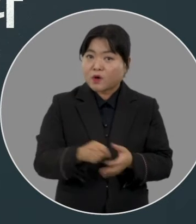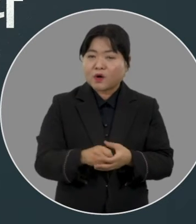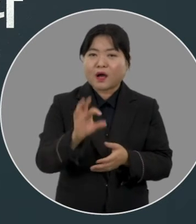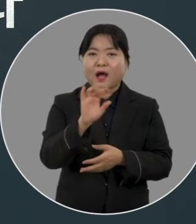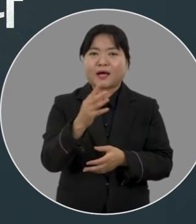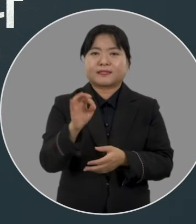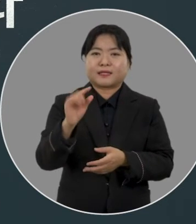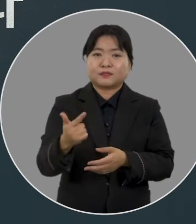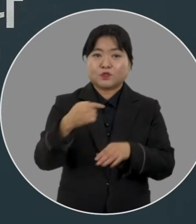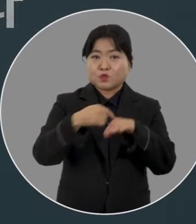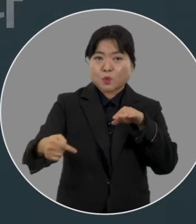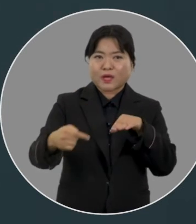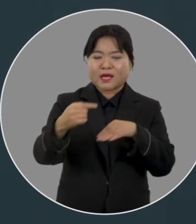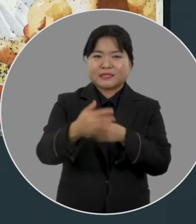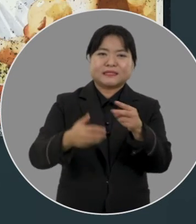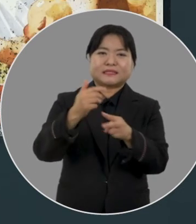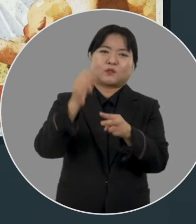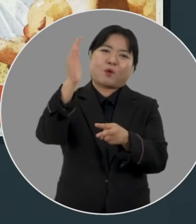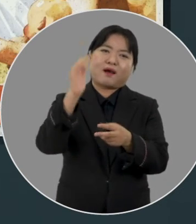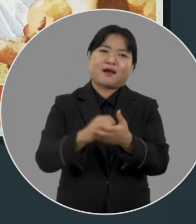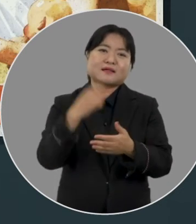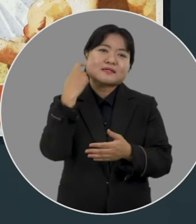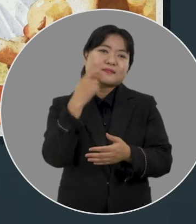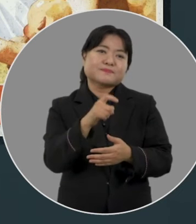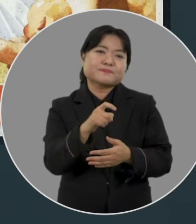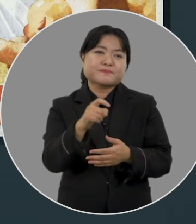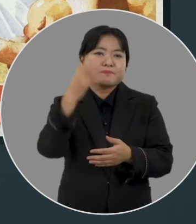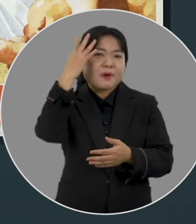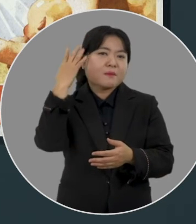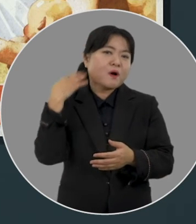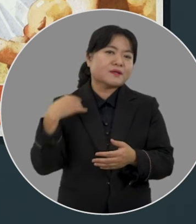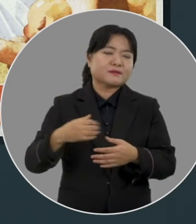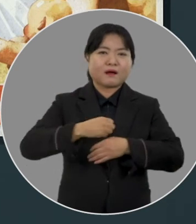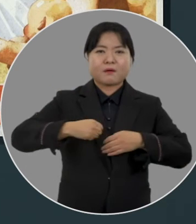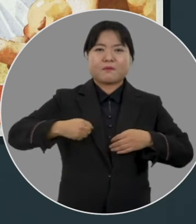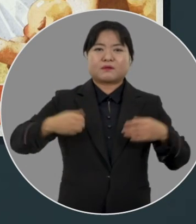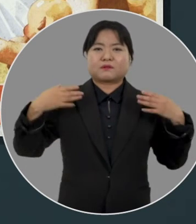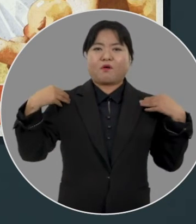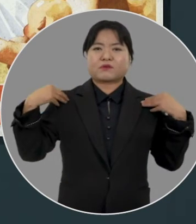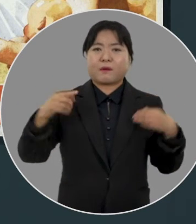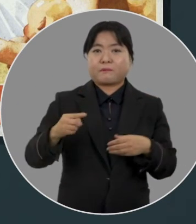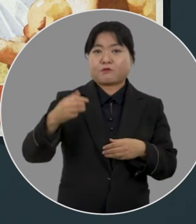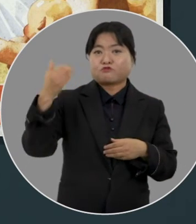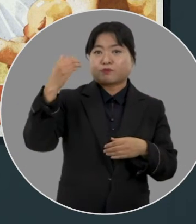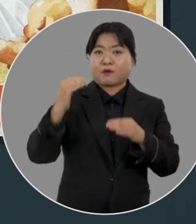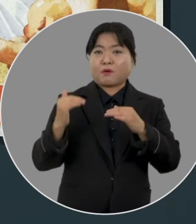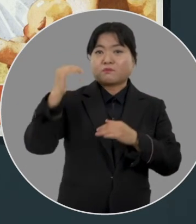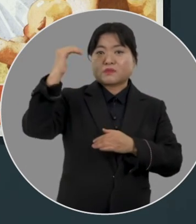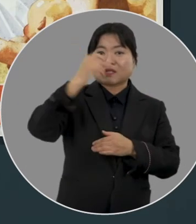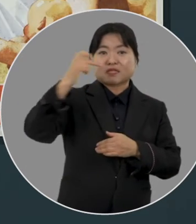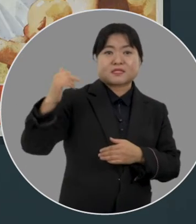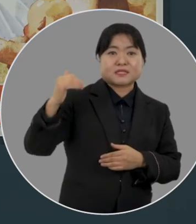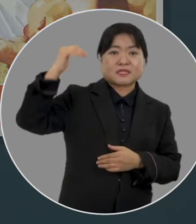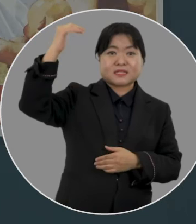것이 아리안족의 신화예요. 금발의 머리, 딱 벌어진 어깨, 190cm를 넘는 큰